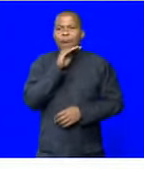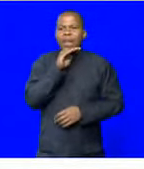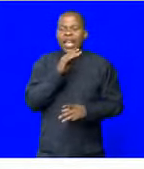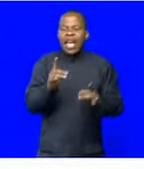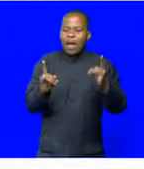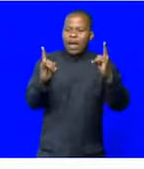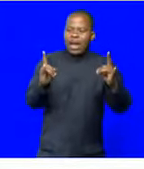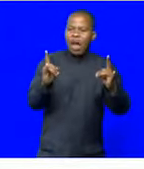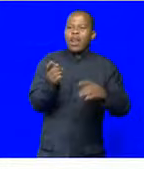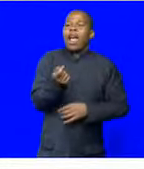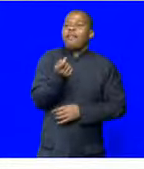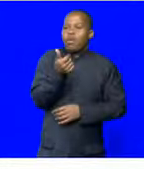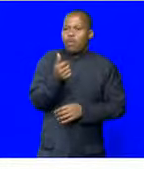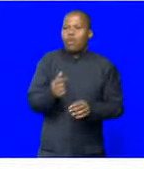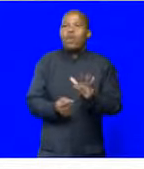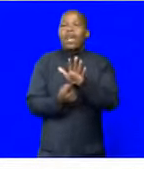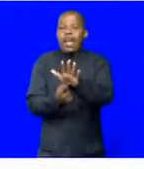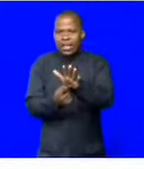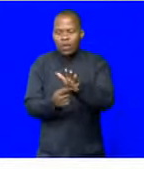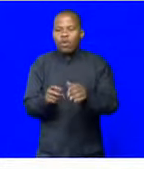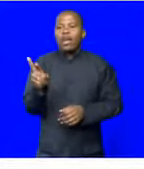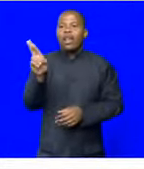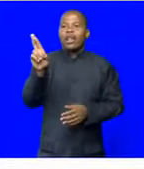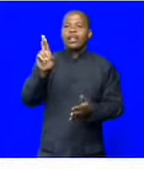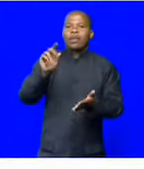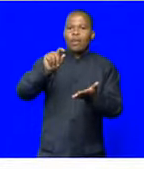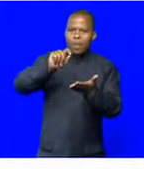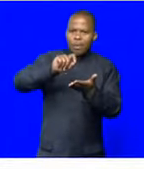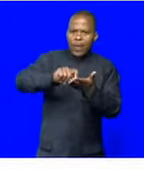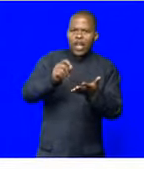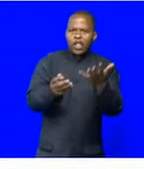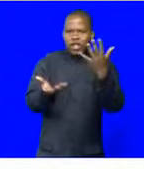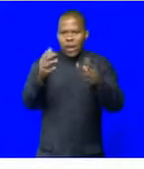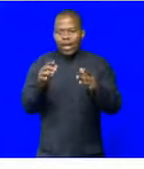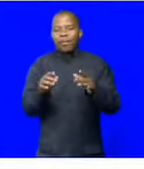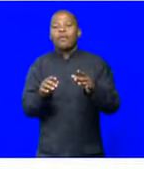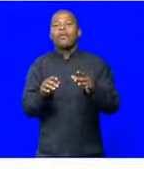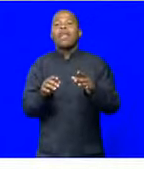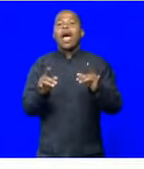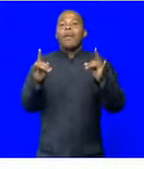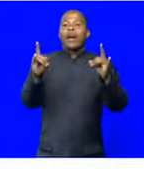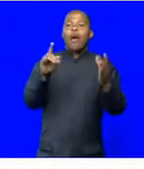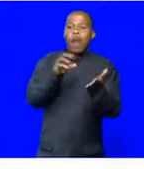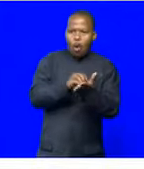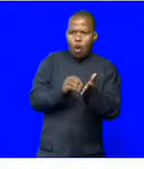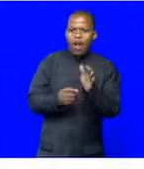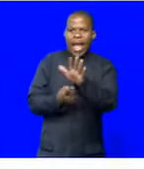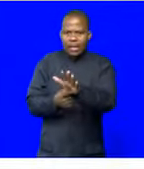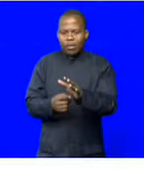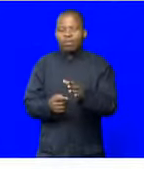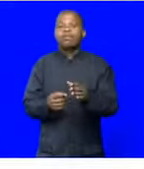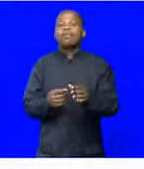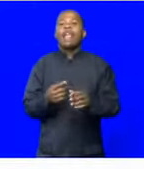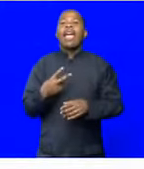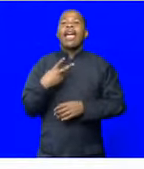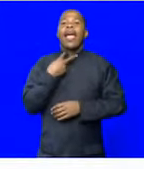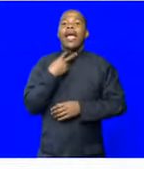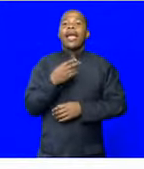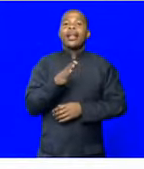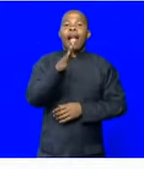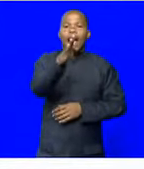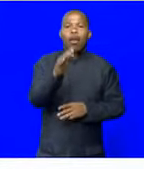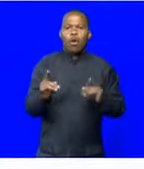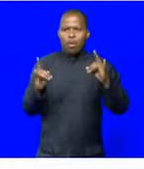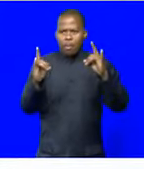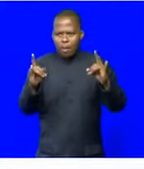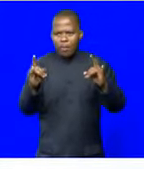tindzawo tekudlalela abekisa ke ukuthi indzawo yaseshiselweni banayo indzawo yekudlala lapho kona kune King Sobhuza the Second Memorial Stadium